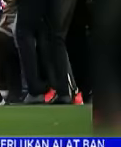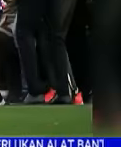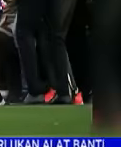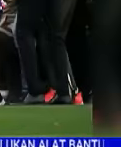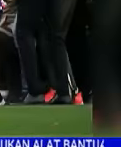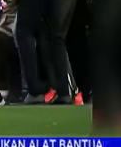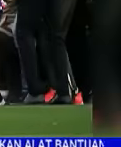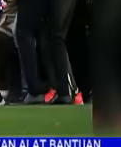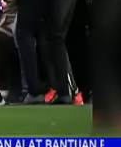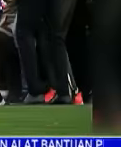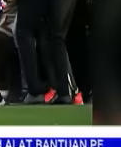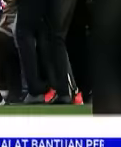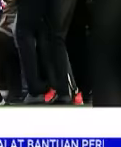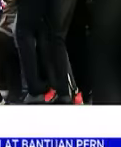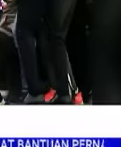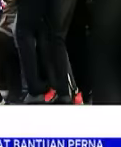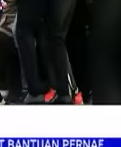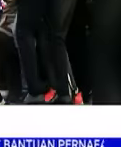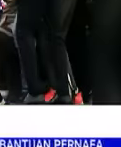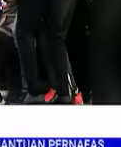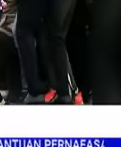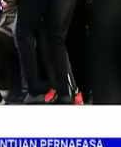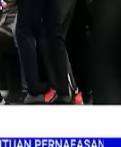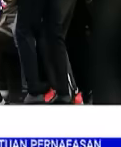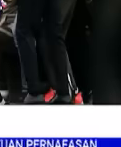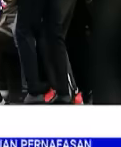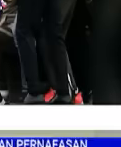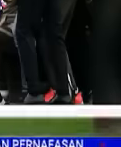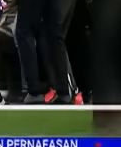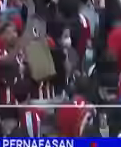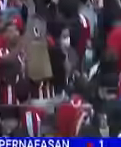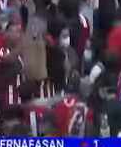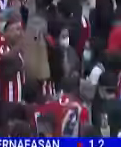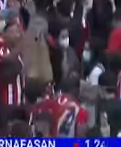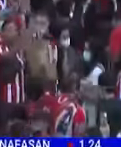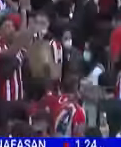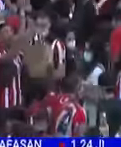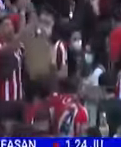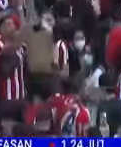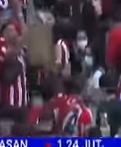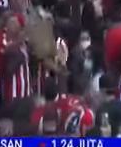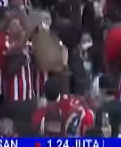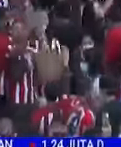Saingan Liga Bola Sepak Utama Eropah hampir ke kemuncak.